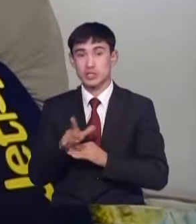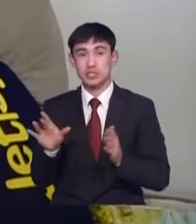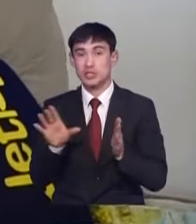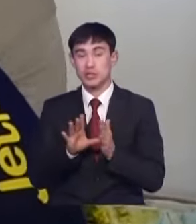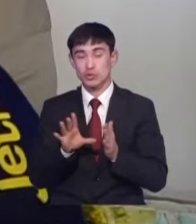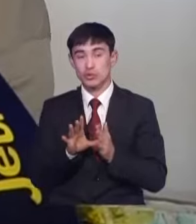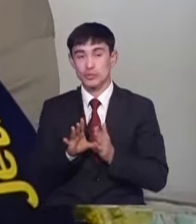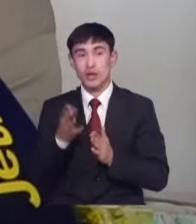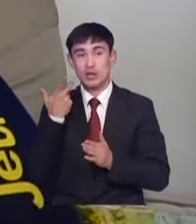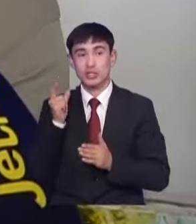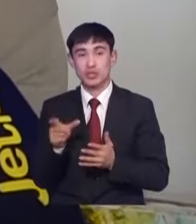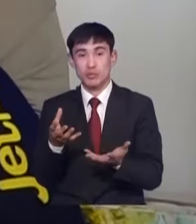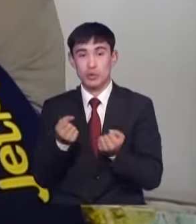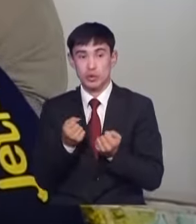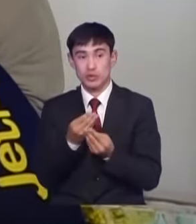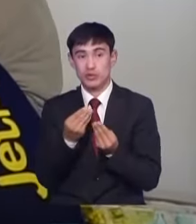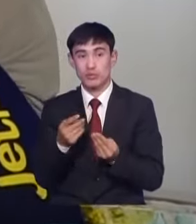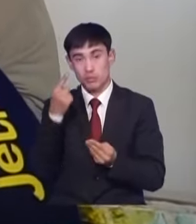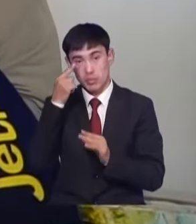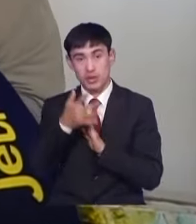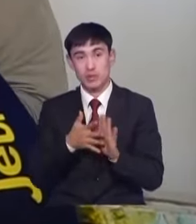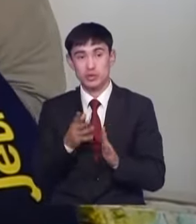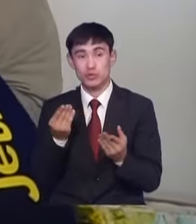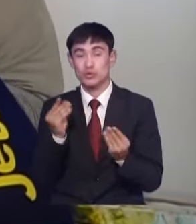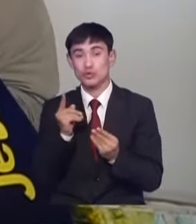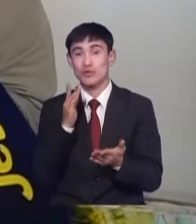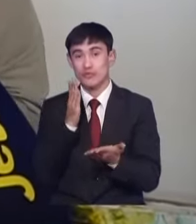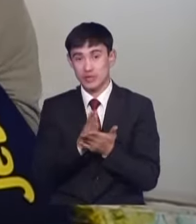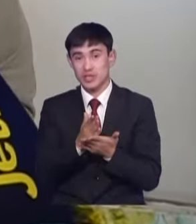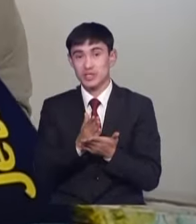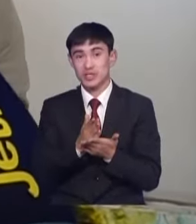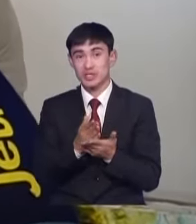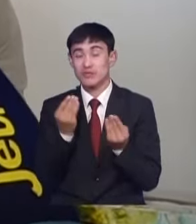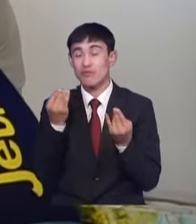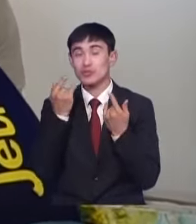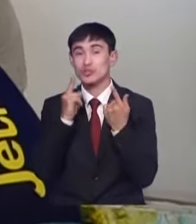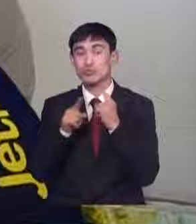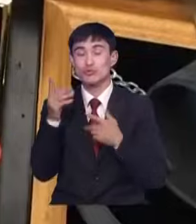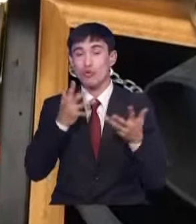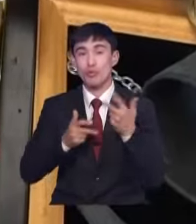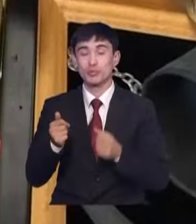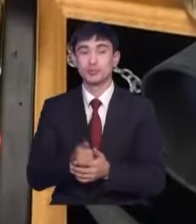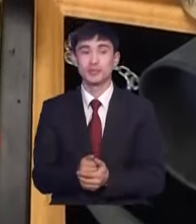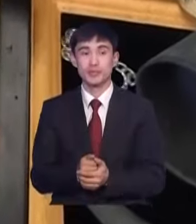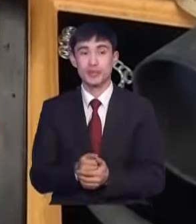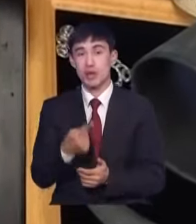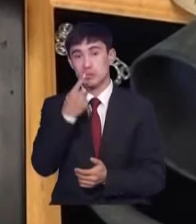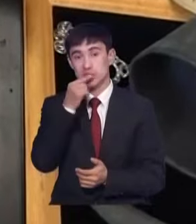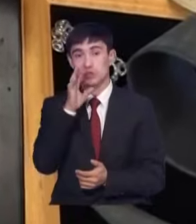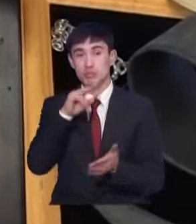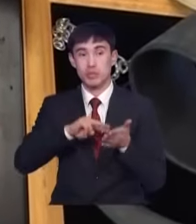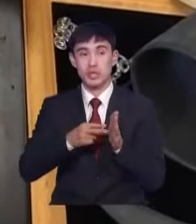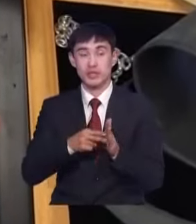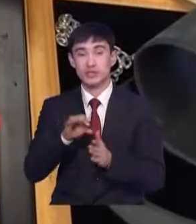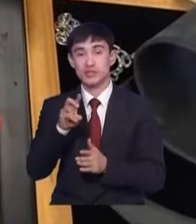энергию когда человек берёт это изделие он понимает вот какое-то что-то в нём есть некое волшебство в ближайших планах Евгении